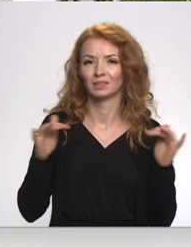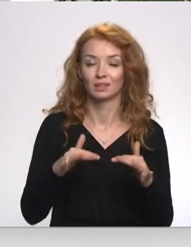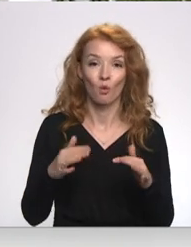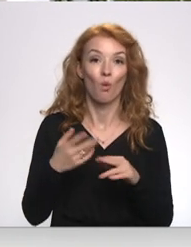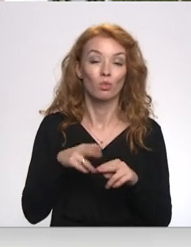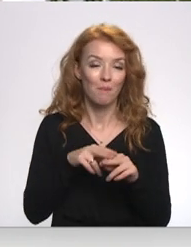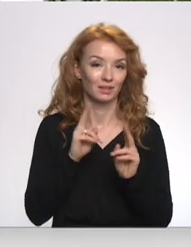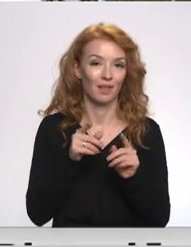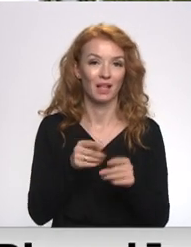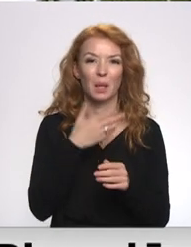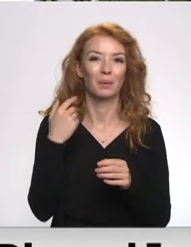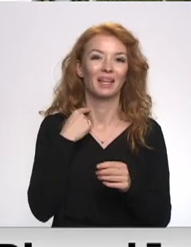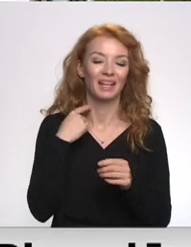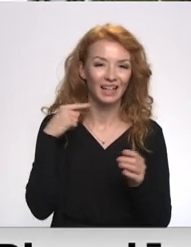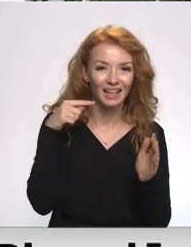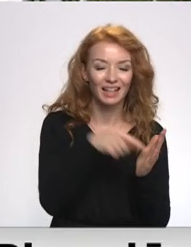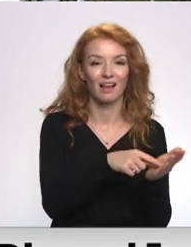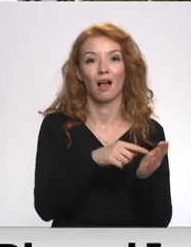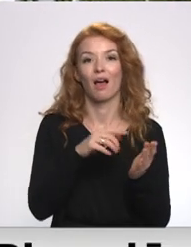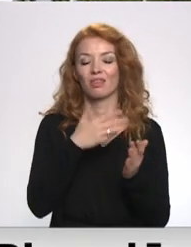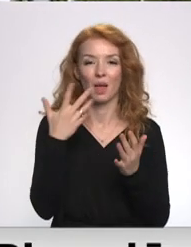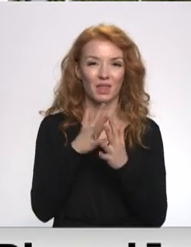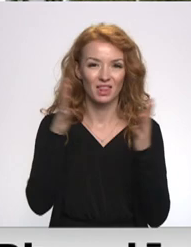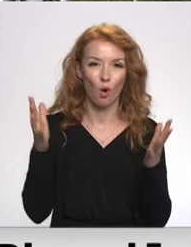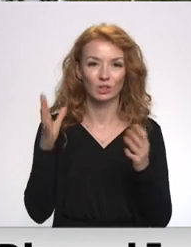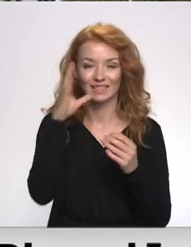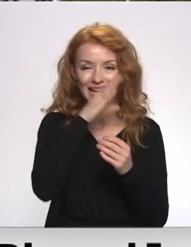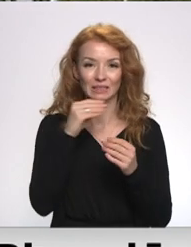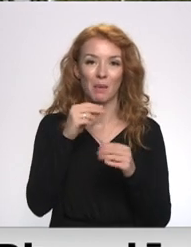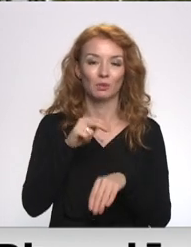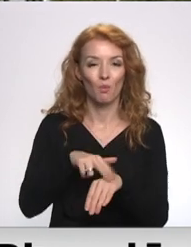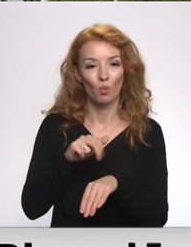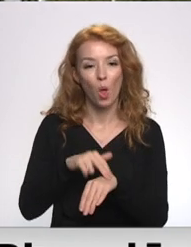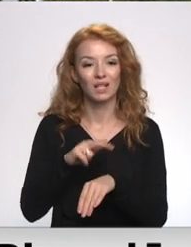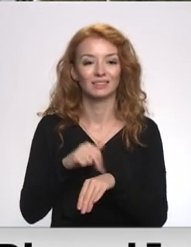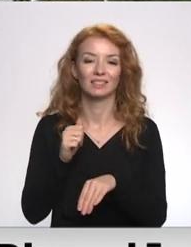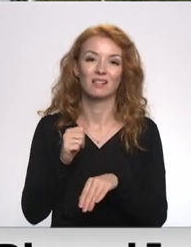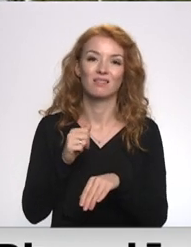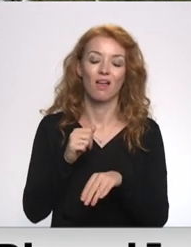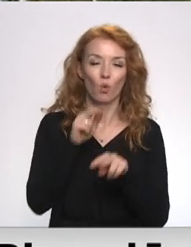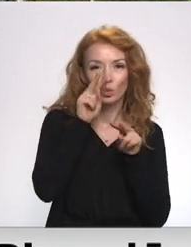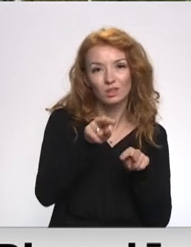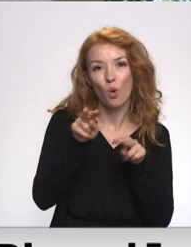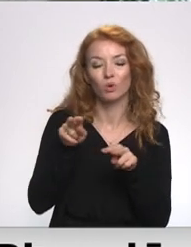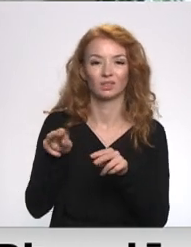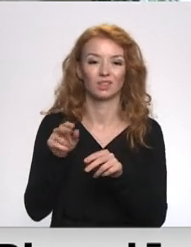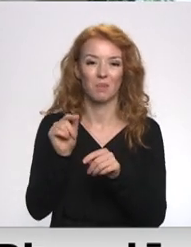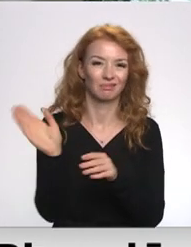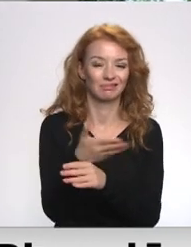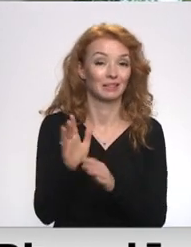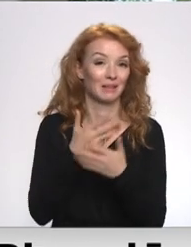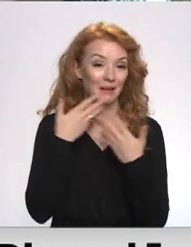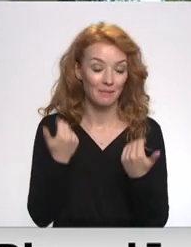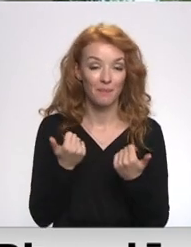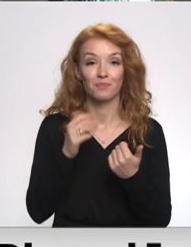tieši tādēļ, ka tas nebija Rīgā un ka tur nebija tik daudz iespējas policijai kaut kādā veidā to uzraudzīt vai traucēt. Vēlāk